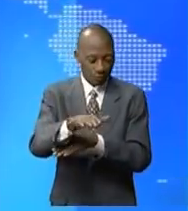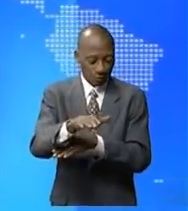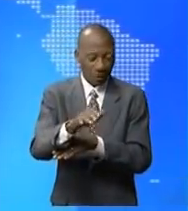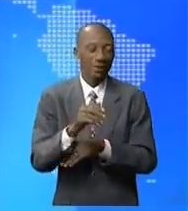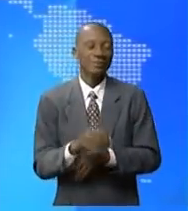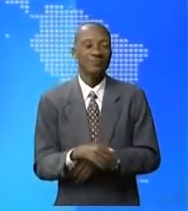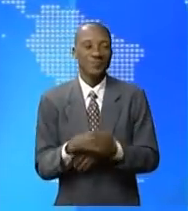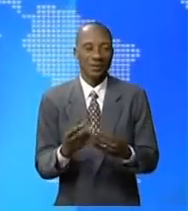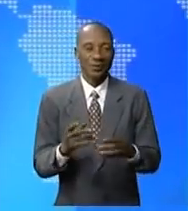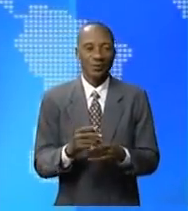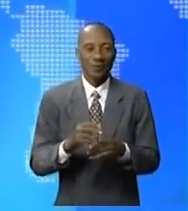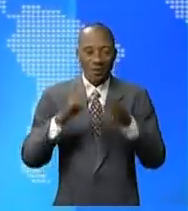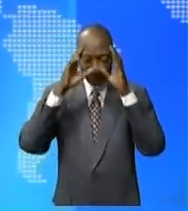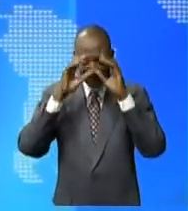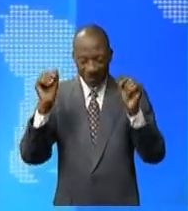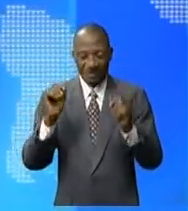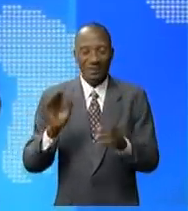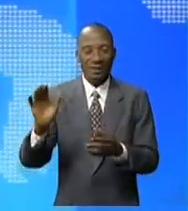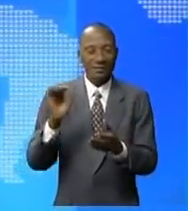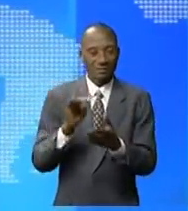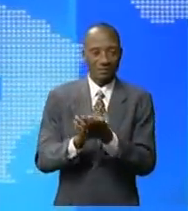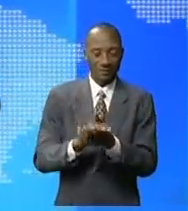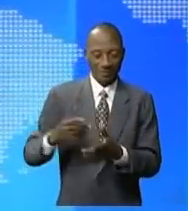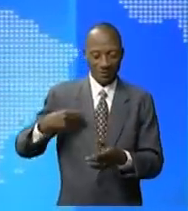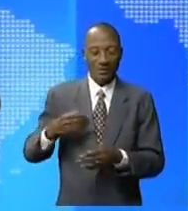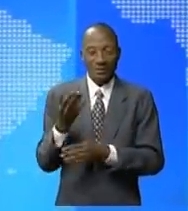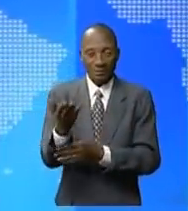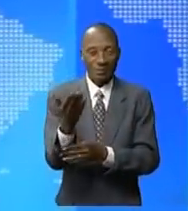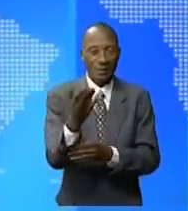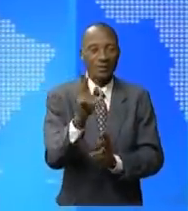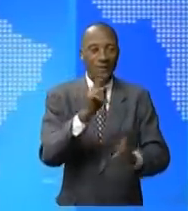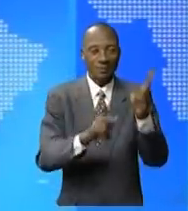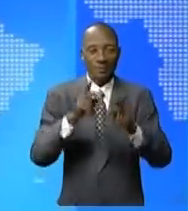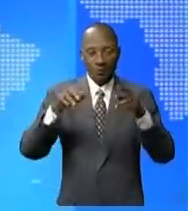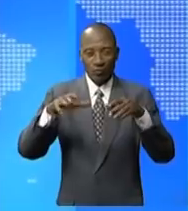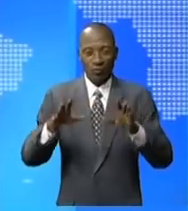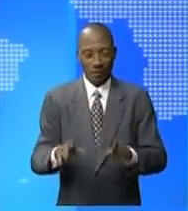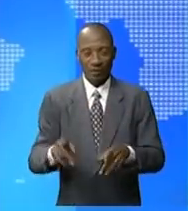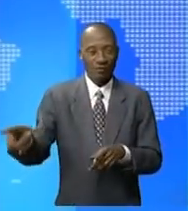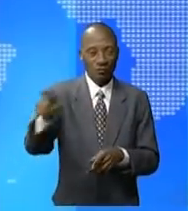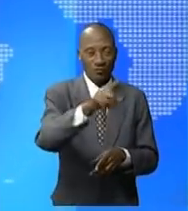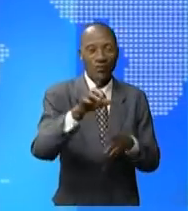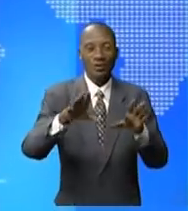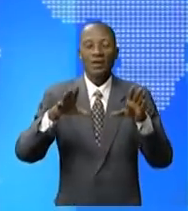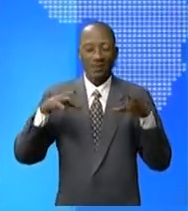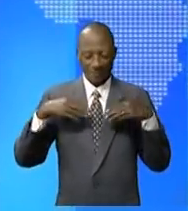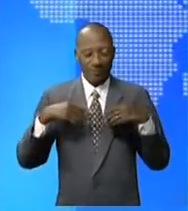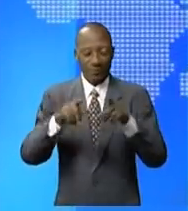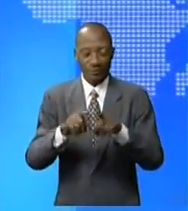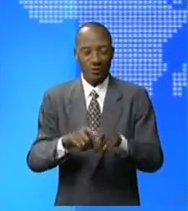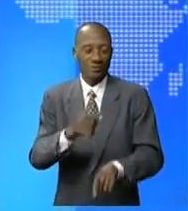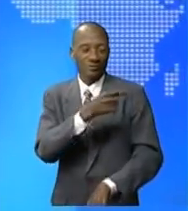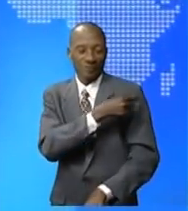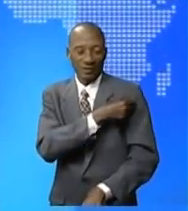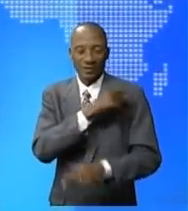la Covid-19. À cette occasion, le chef de l'État a lancé un appel à ses compatriotes pour